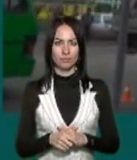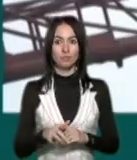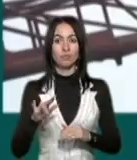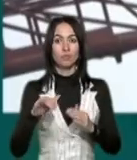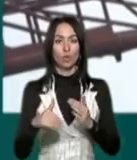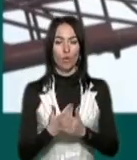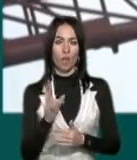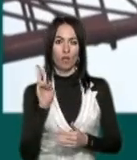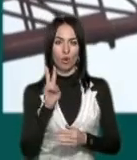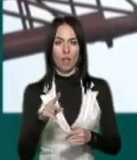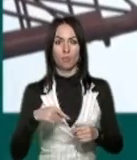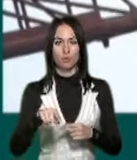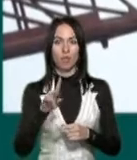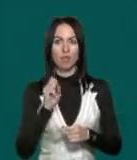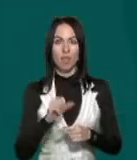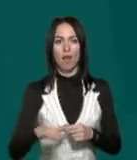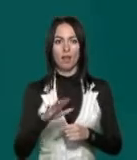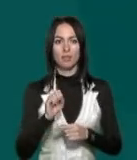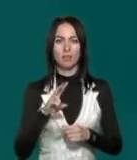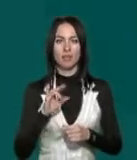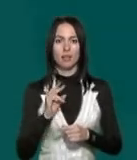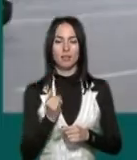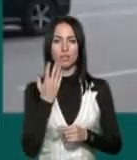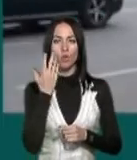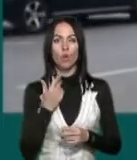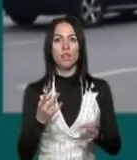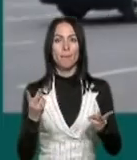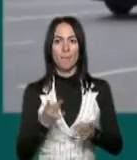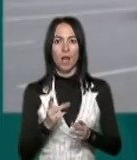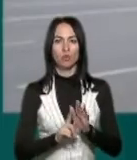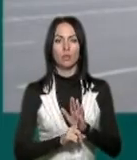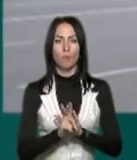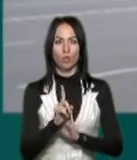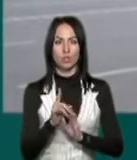Нова тролейбусна лінія на Салтівці. Коли мають запустити маршрут?